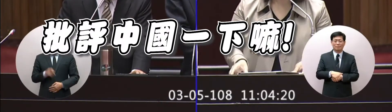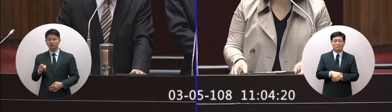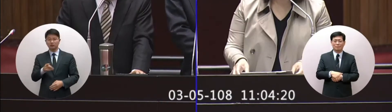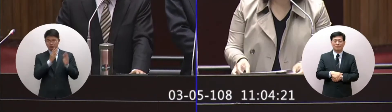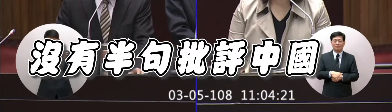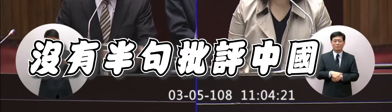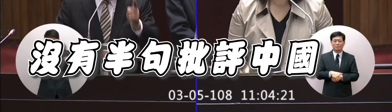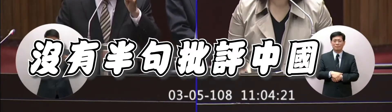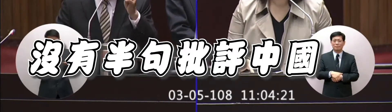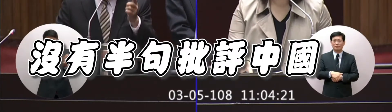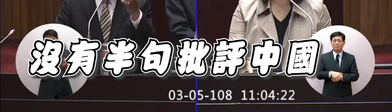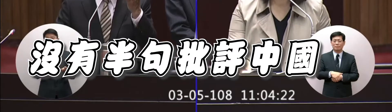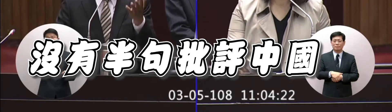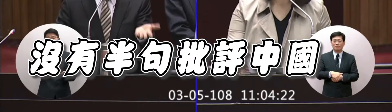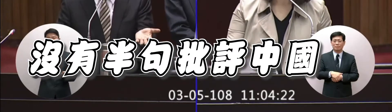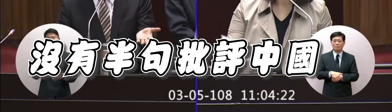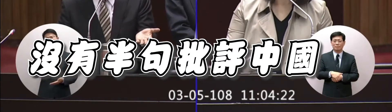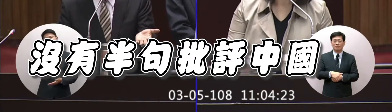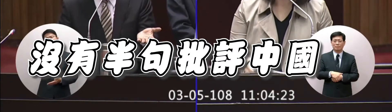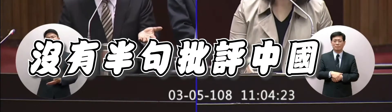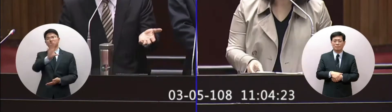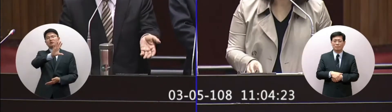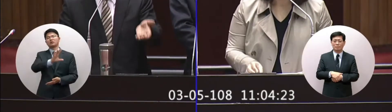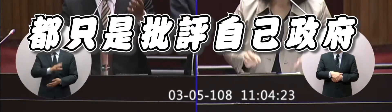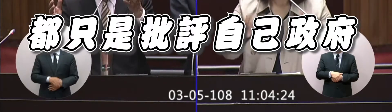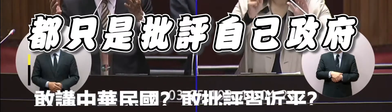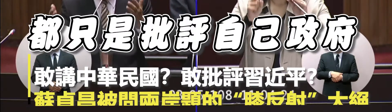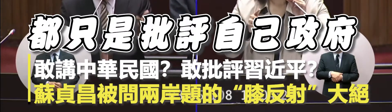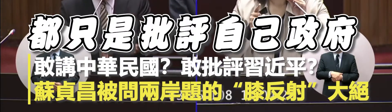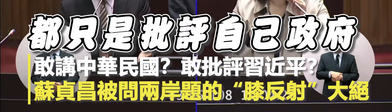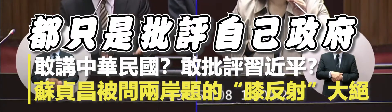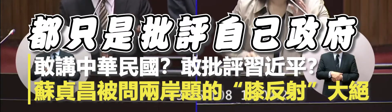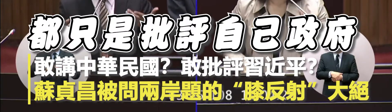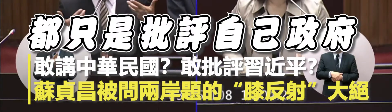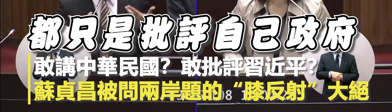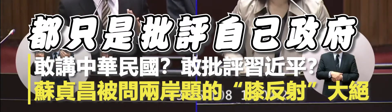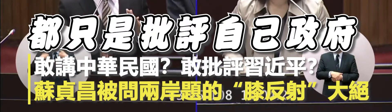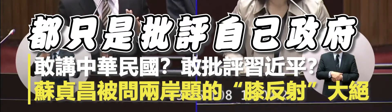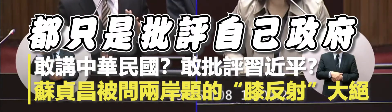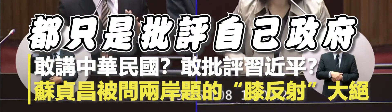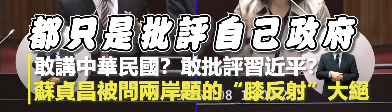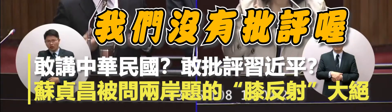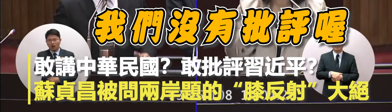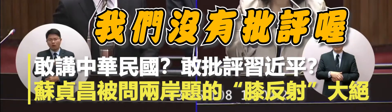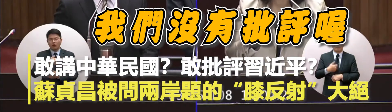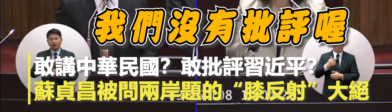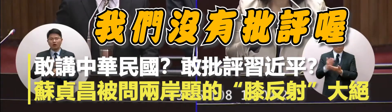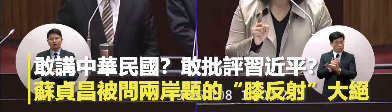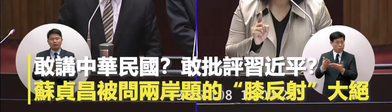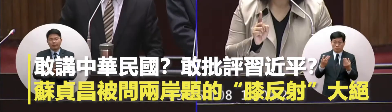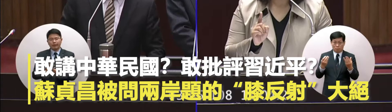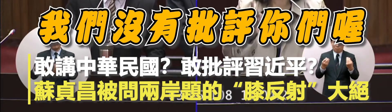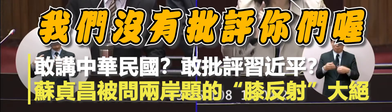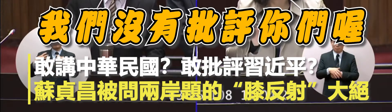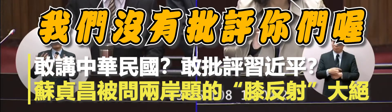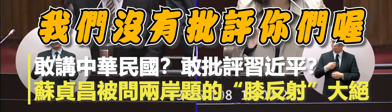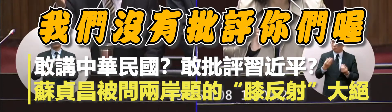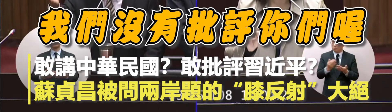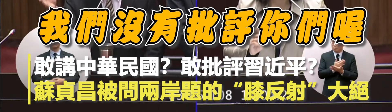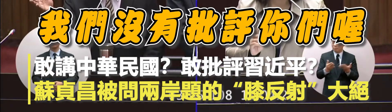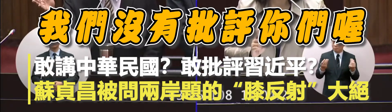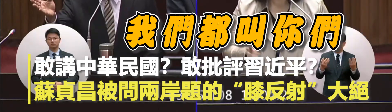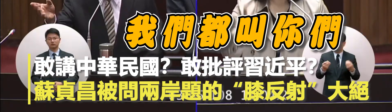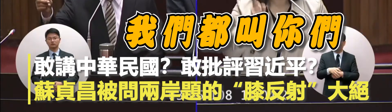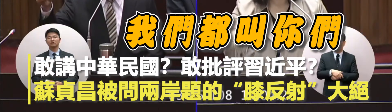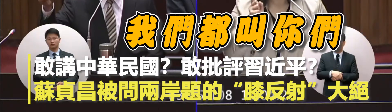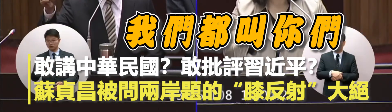一下嘛，没有半句批评中国，都只是批评我们自己政府。 我们没有批评哦。我们没有批评你